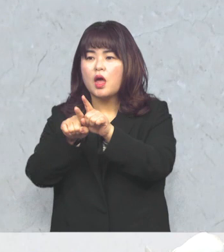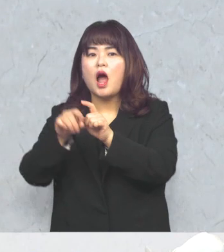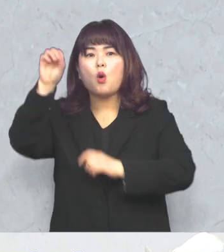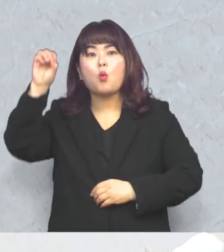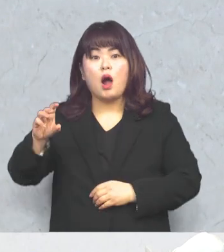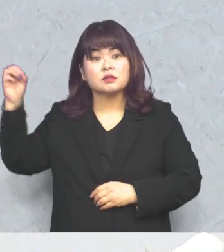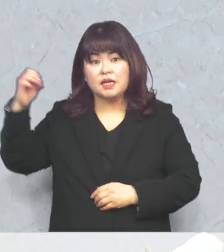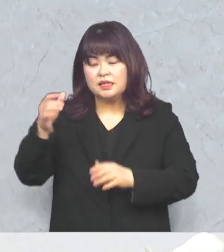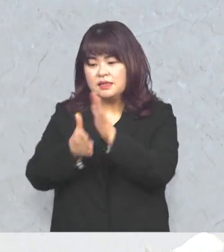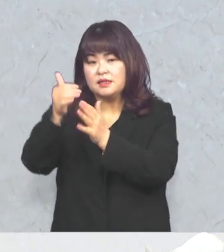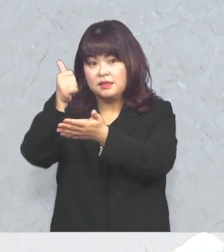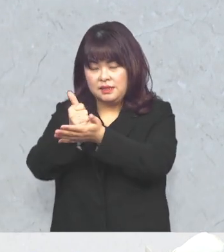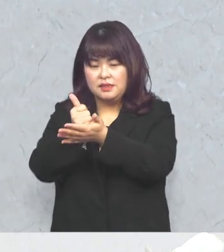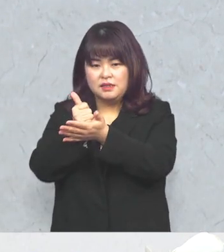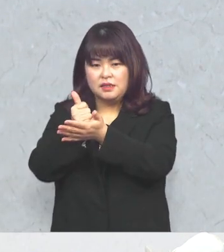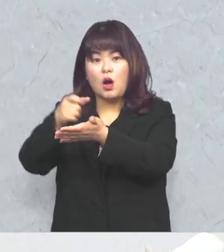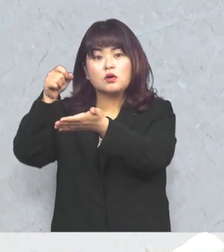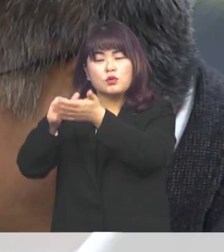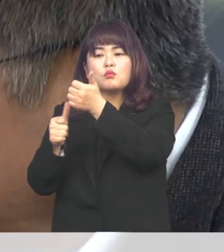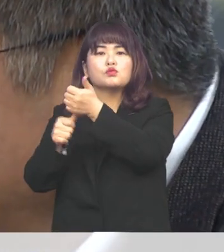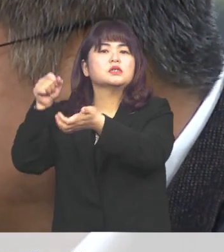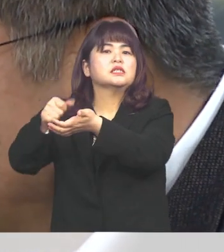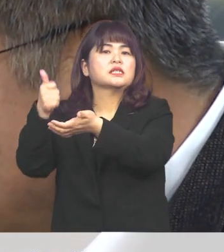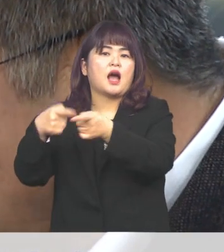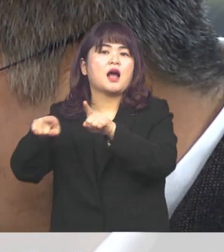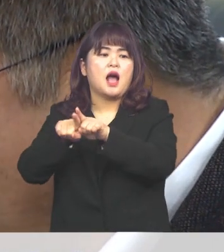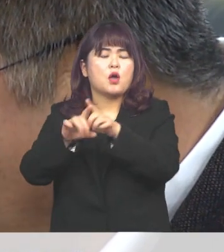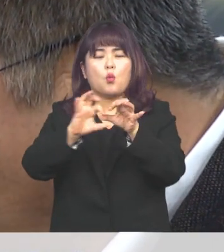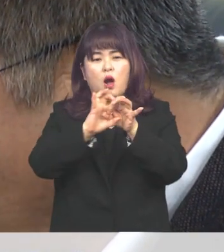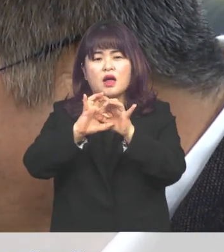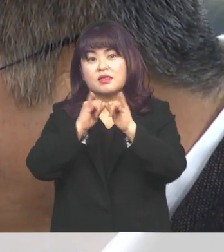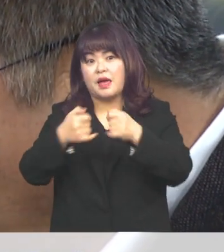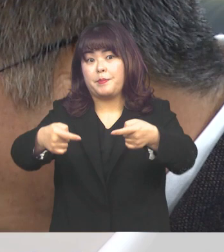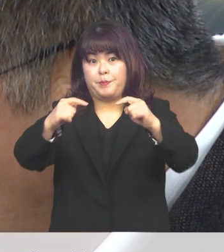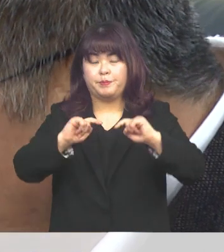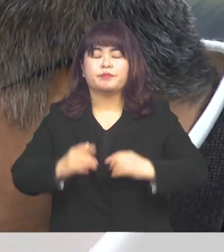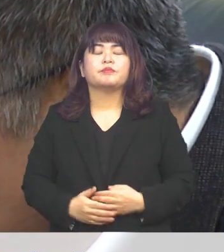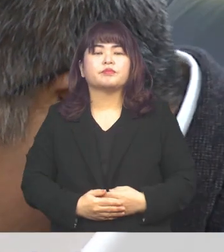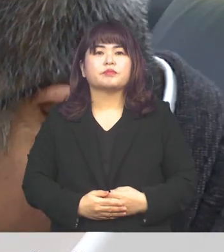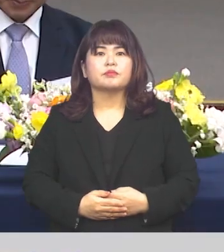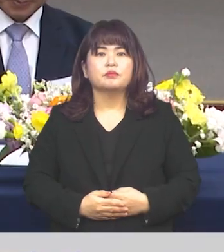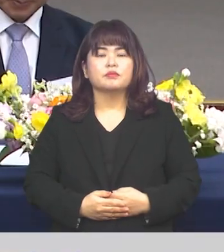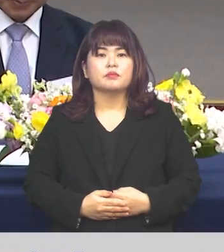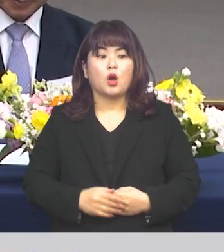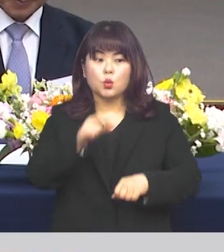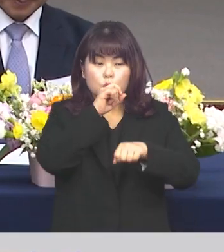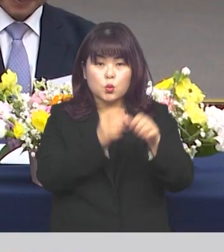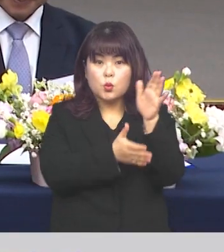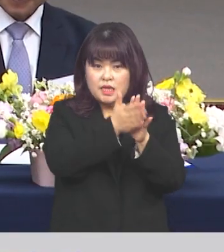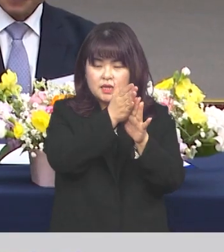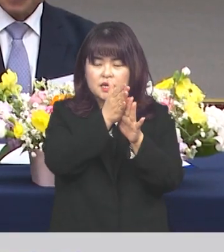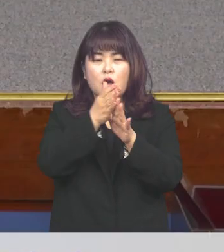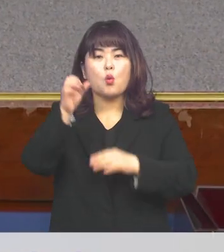정인화 광양시장, 백성호 광양시의회 부의장 등 양도시 관계자들이 참석했습니다. 용인과